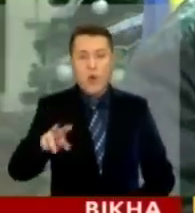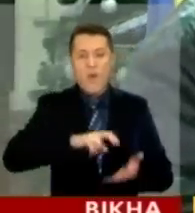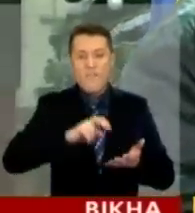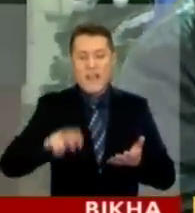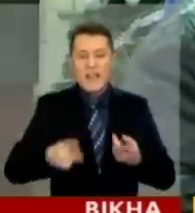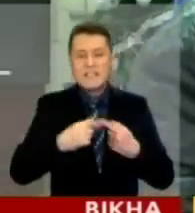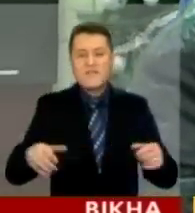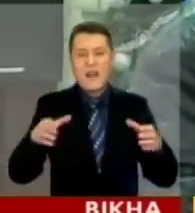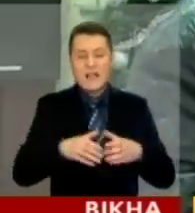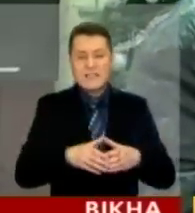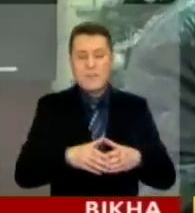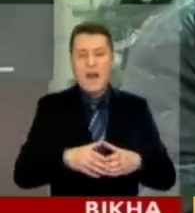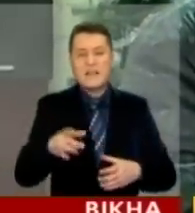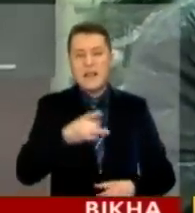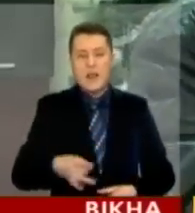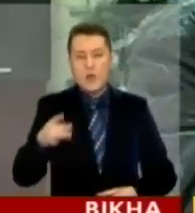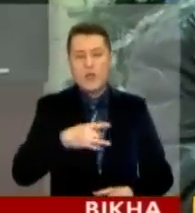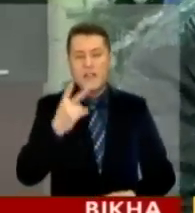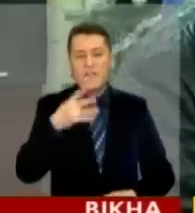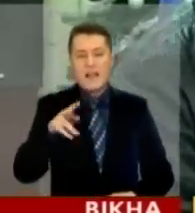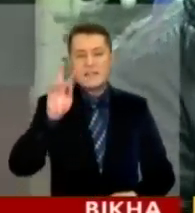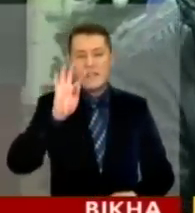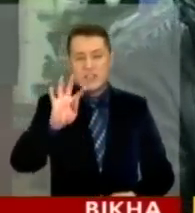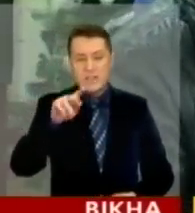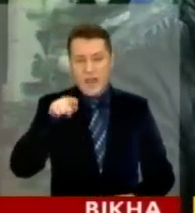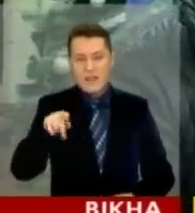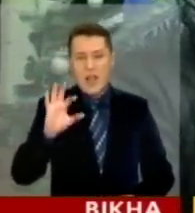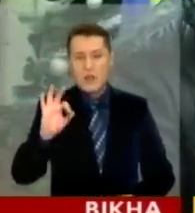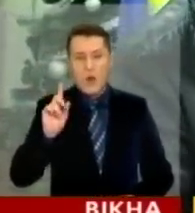регіонів 24.01, я тут перепрошую, 13-го переправив, на 14-й Сухий.